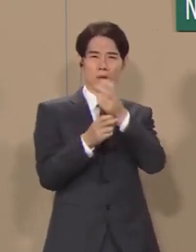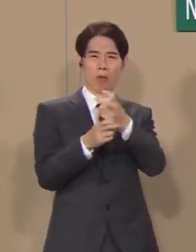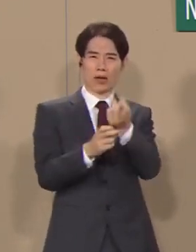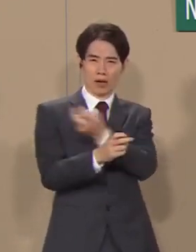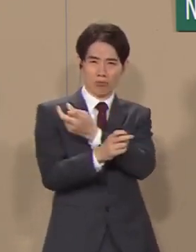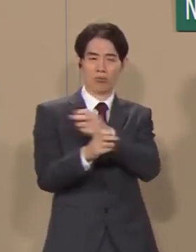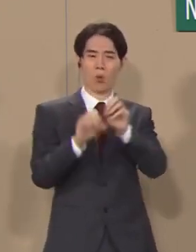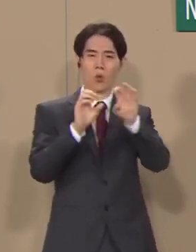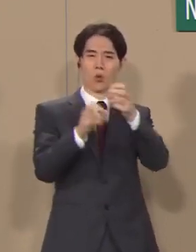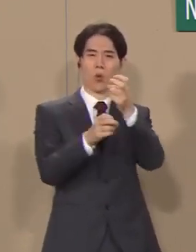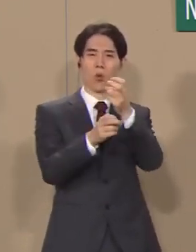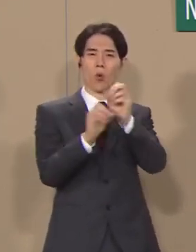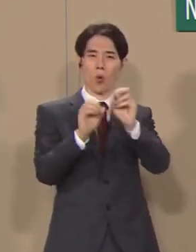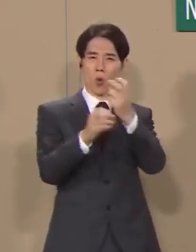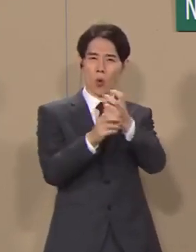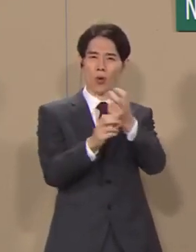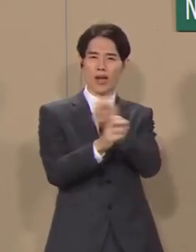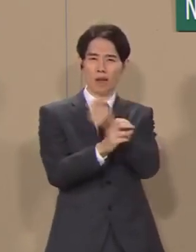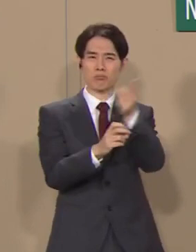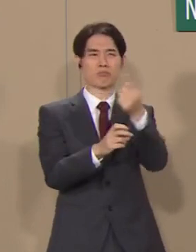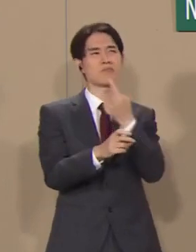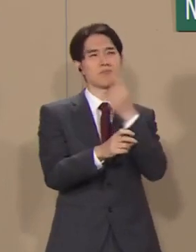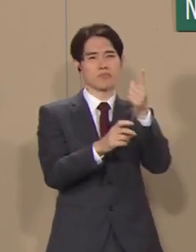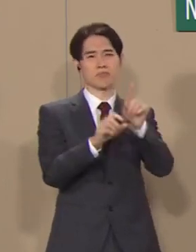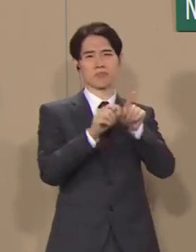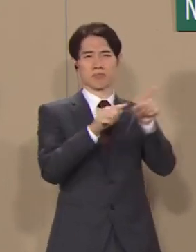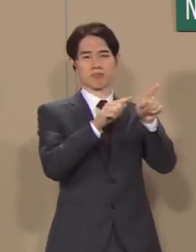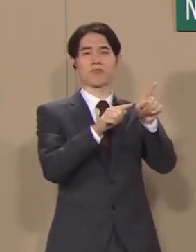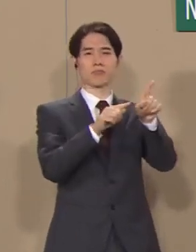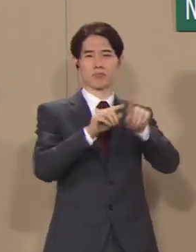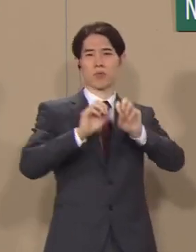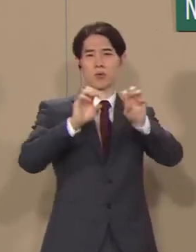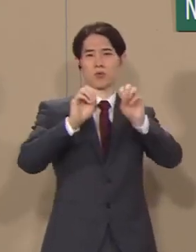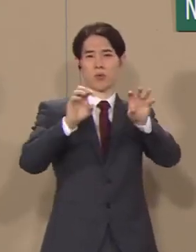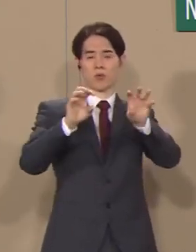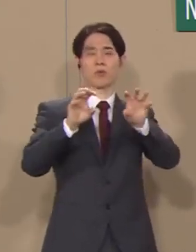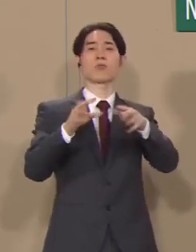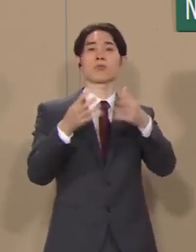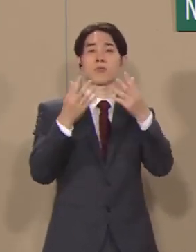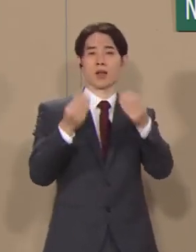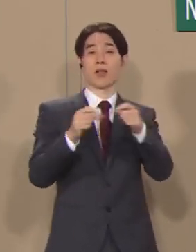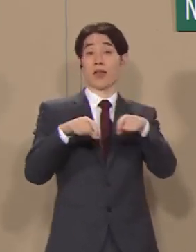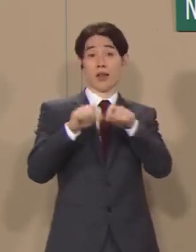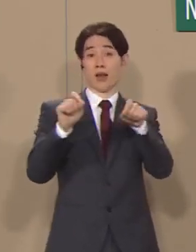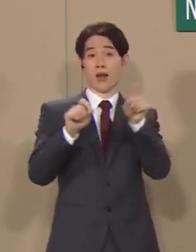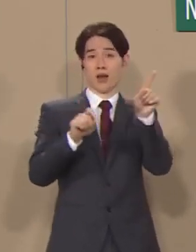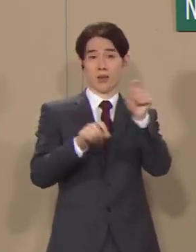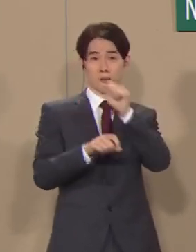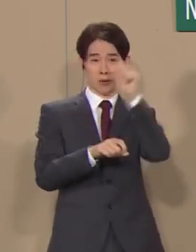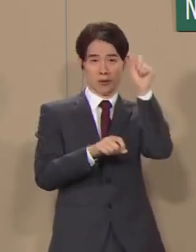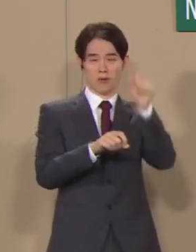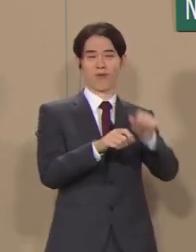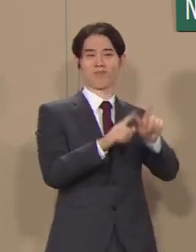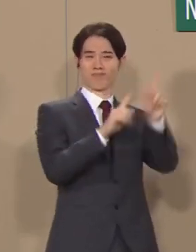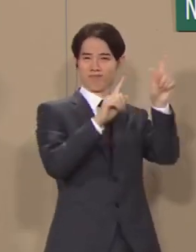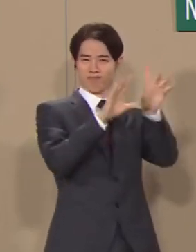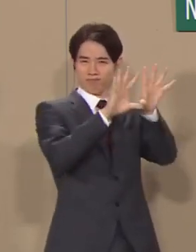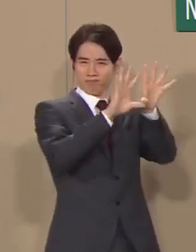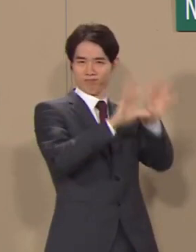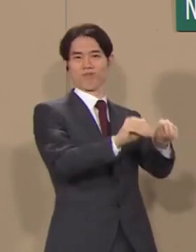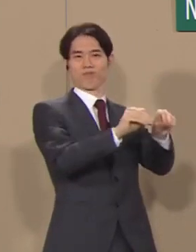放送多い版を追求し続けてきた結果であると思っていますnhk をピック